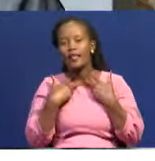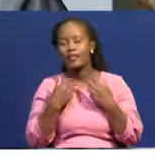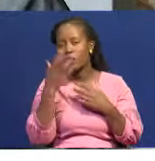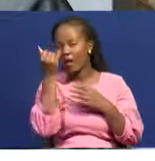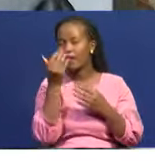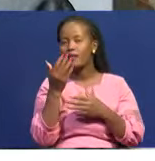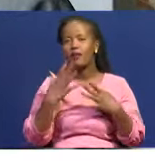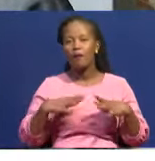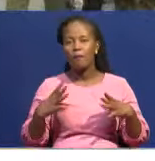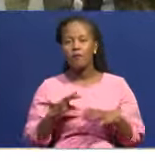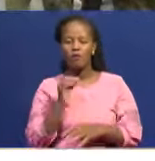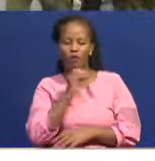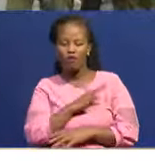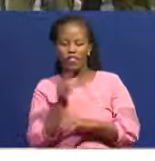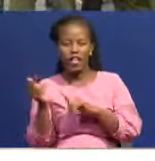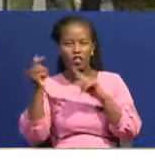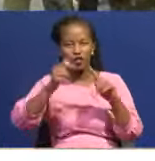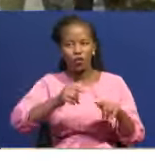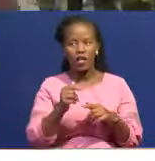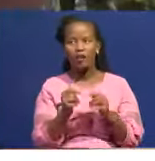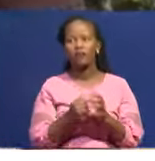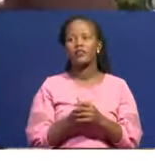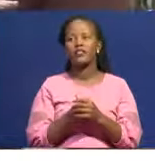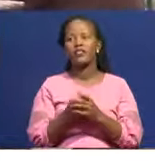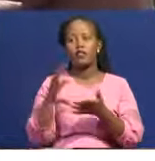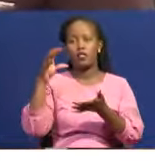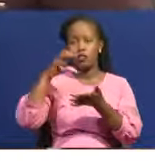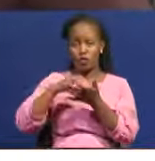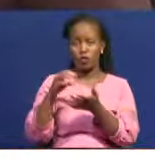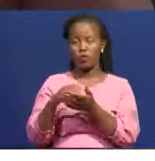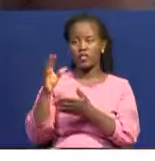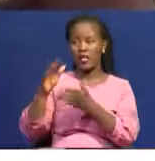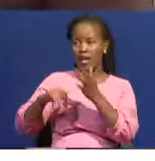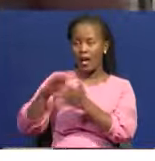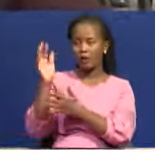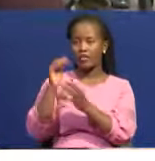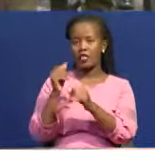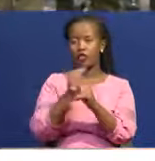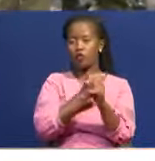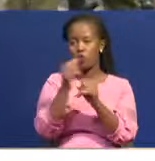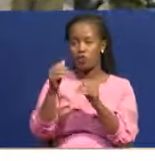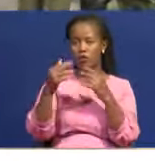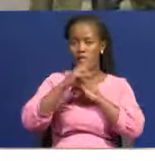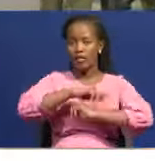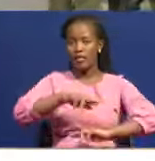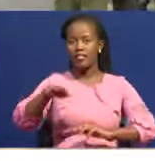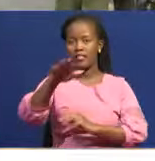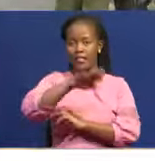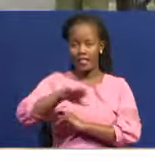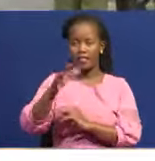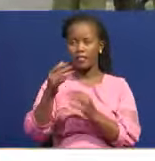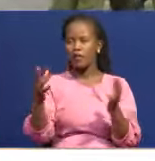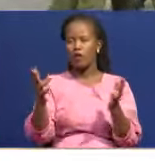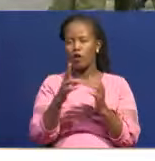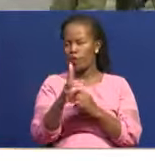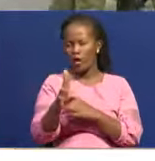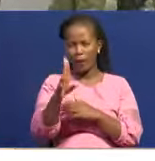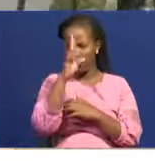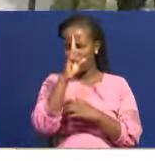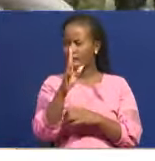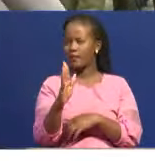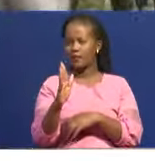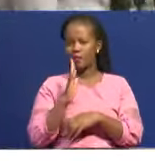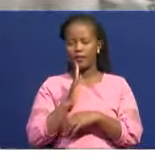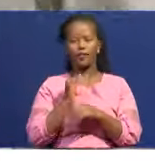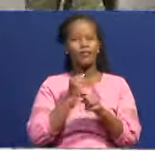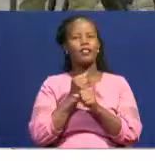kutoka kwa nyumba hiyo ya maandamano. Hali ndio kama hii nje ya bustani la Uhuru, ambapo maafisa wa usalama wameshika doria kuhakikisha